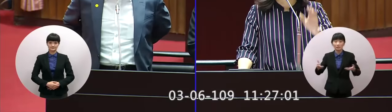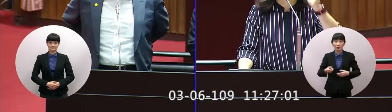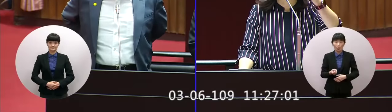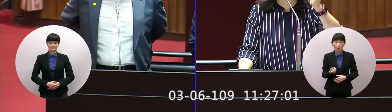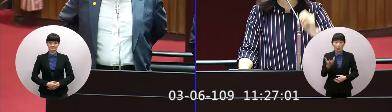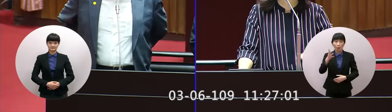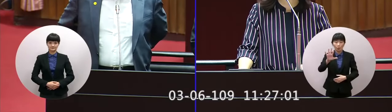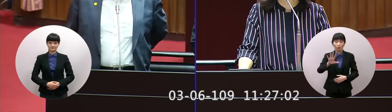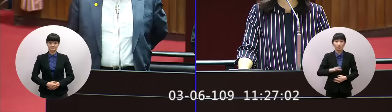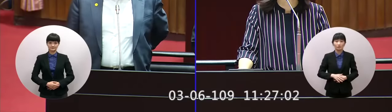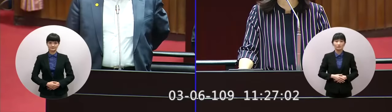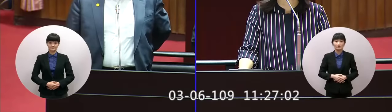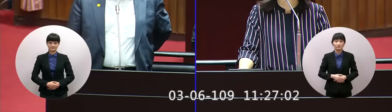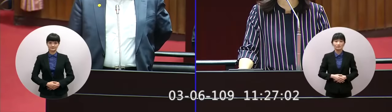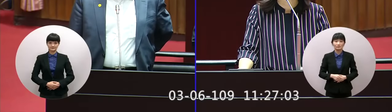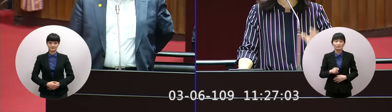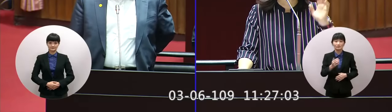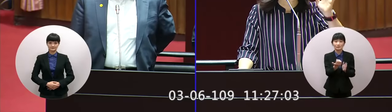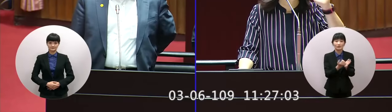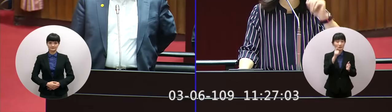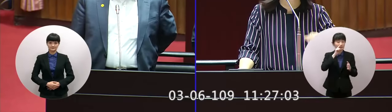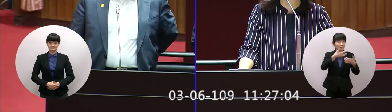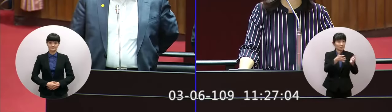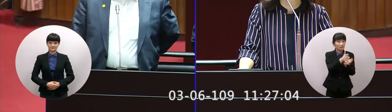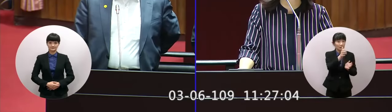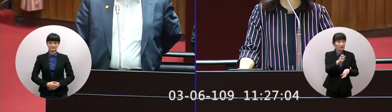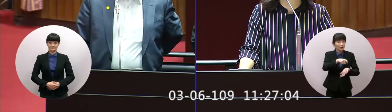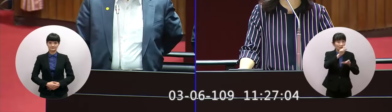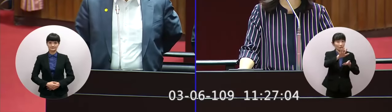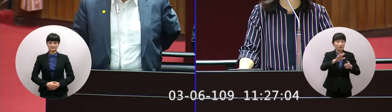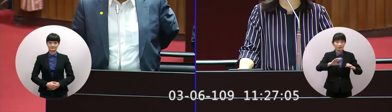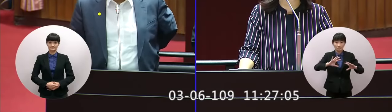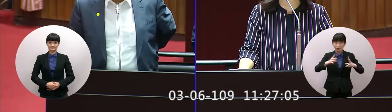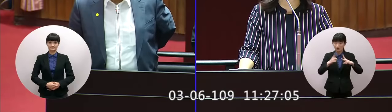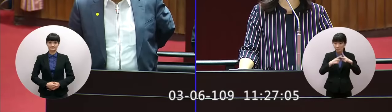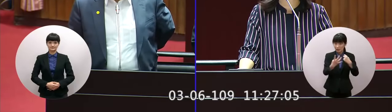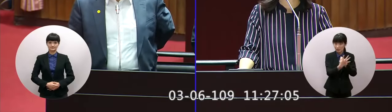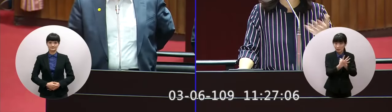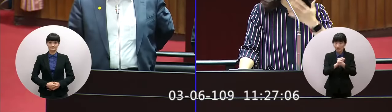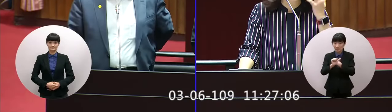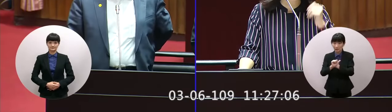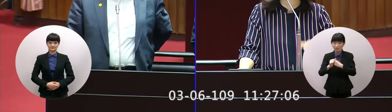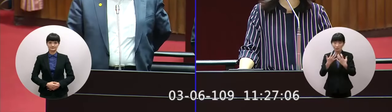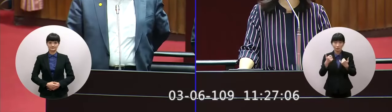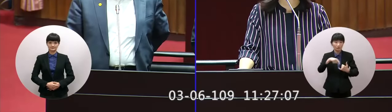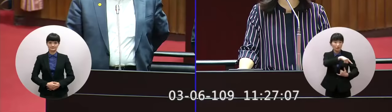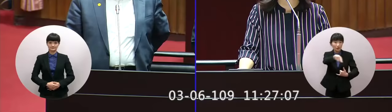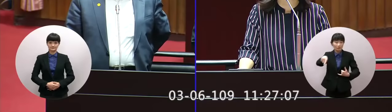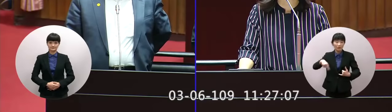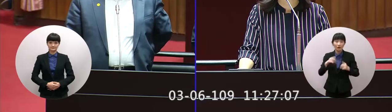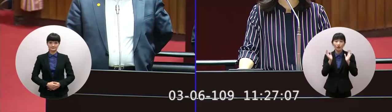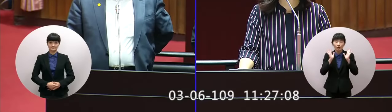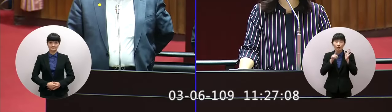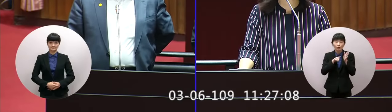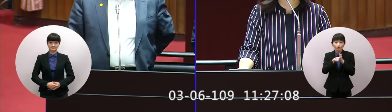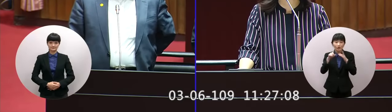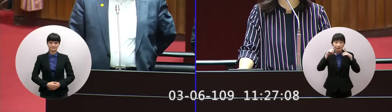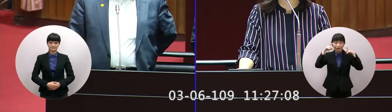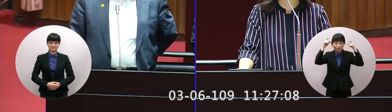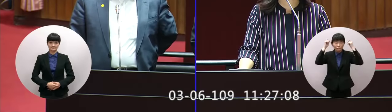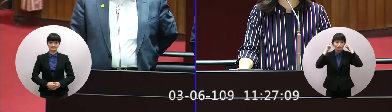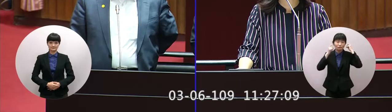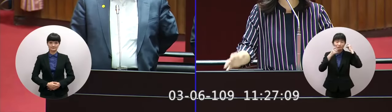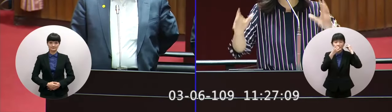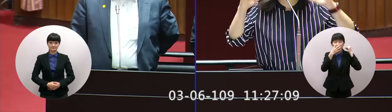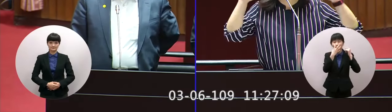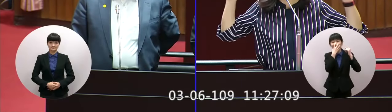候，刚才其实陈部长你有提到，你知道其实很多小四小五的学生啊，其实儿童口罩他就戴不